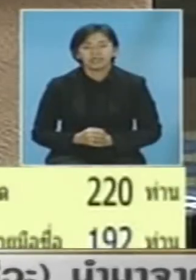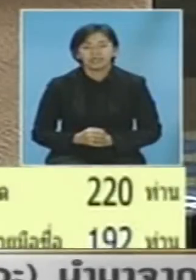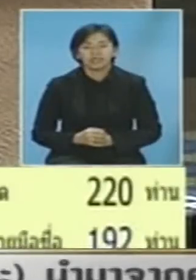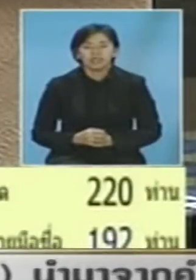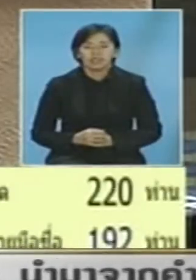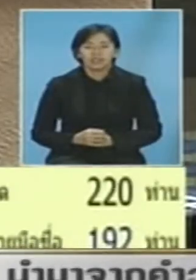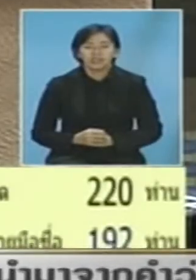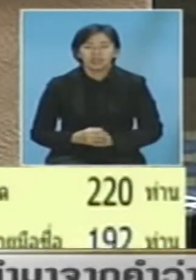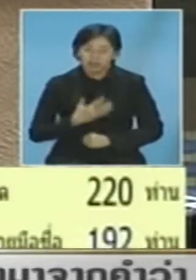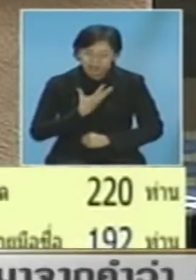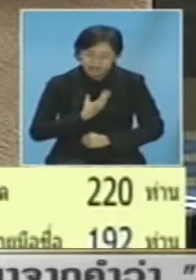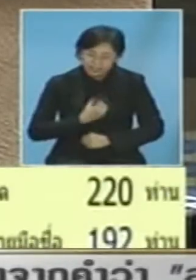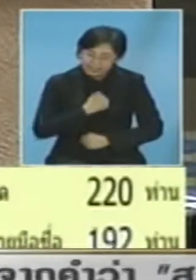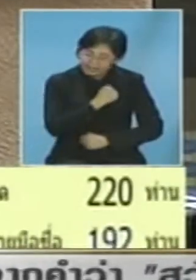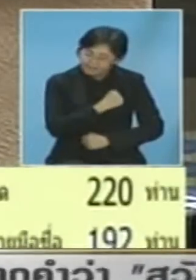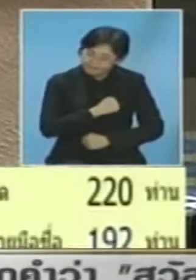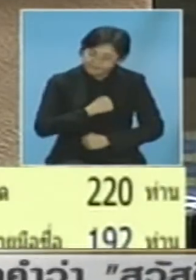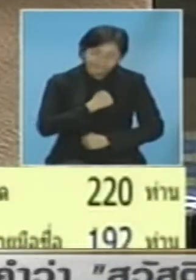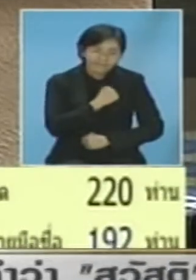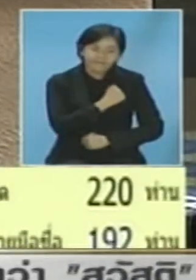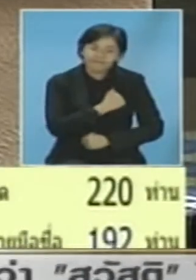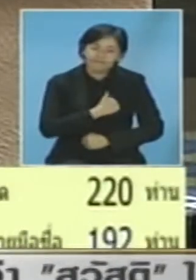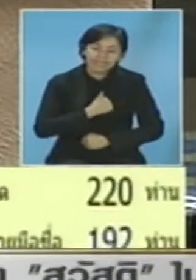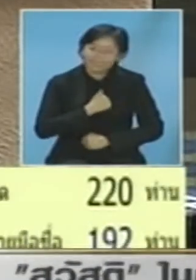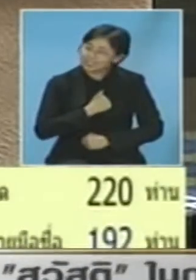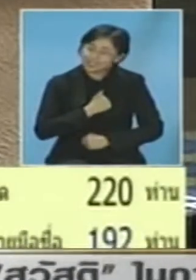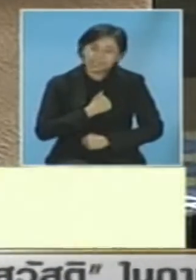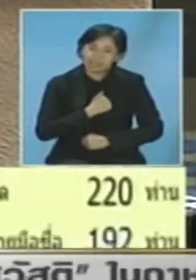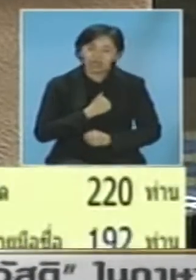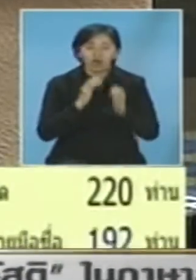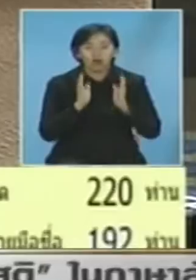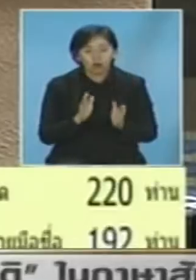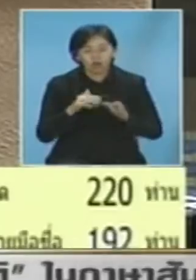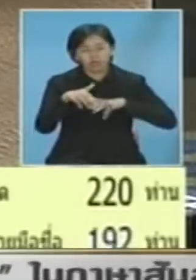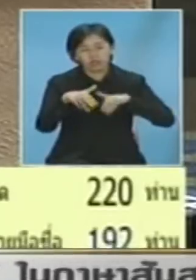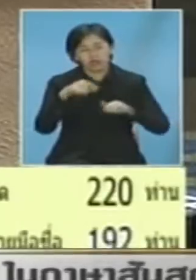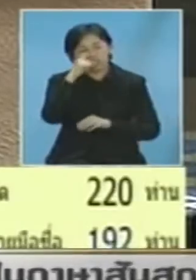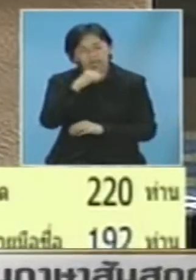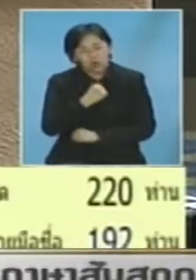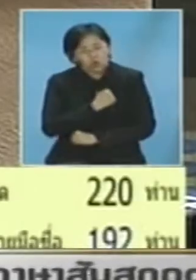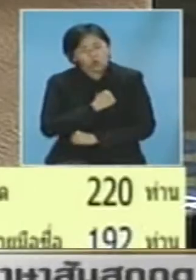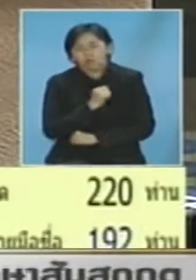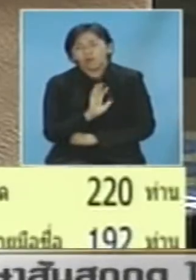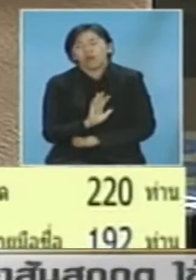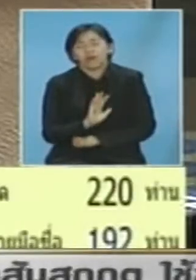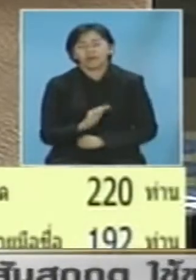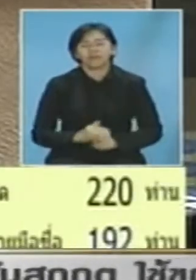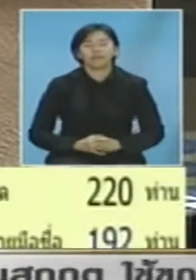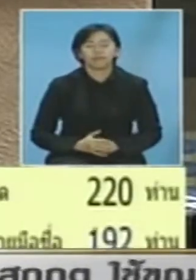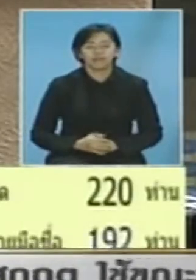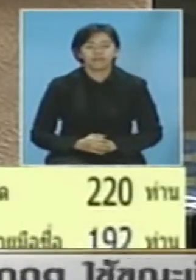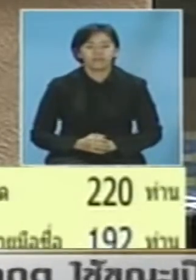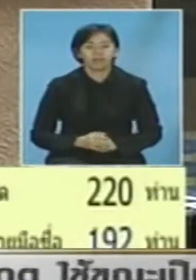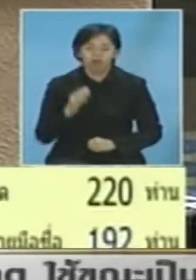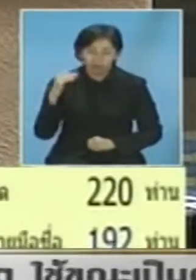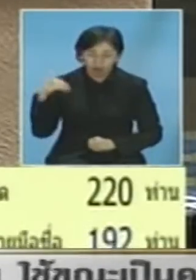จอันสุดแสนที่จะทนทานได้ของพี่น้องร่วมชาติแม้ภายหลัง